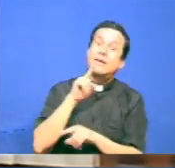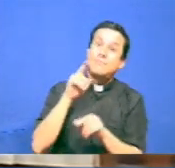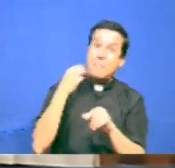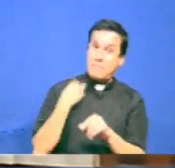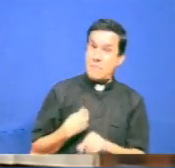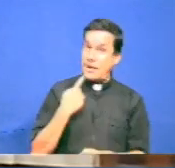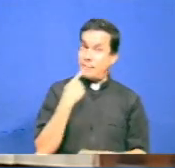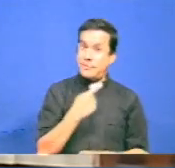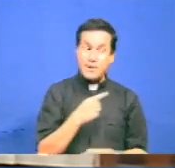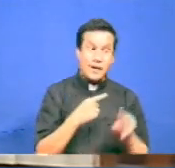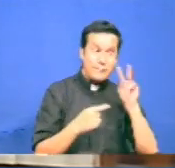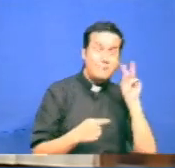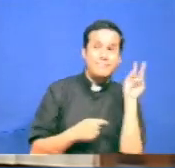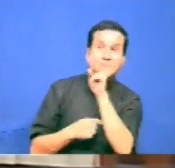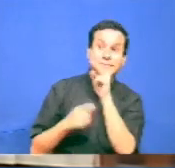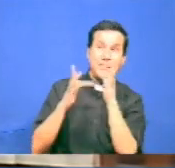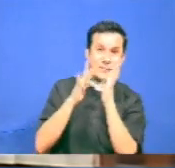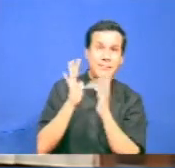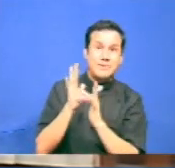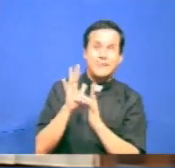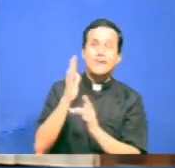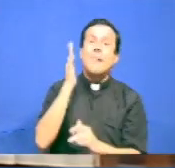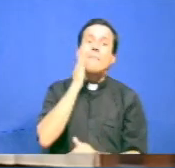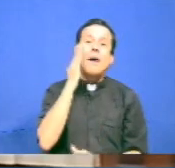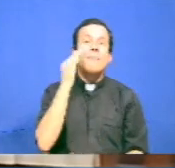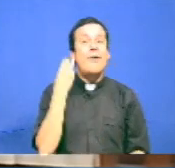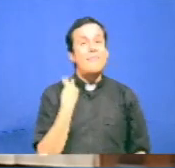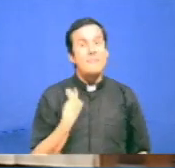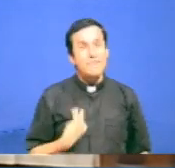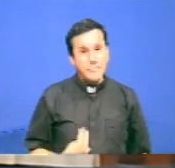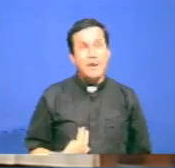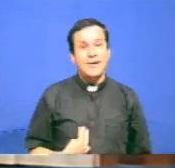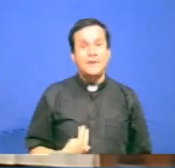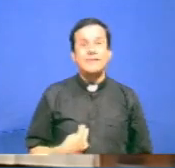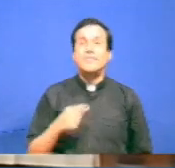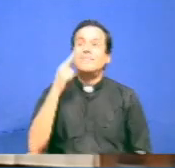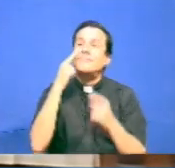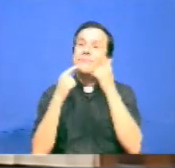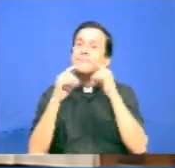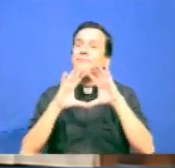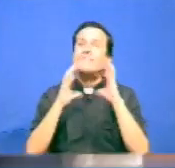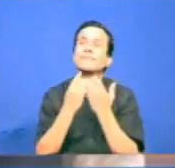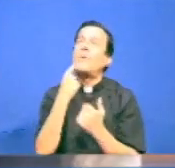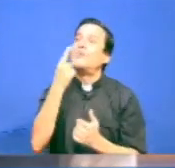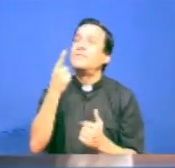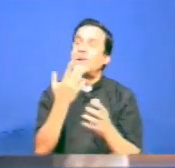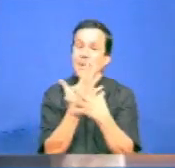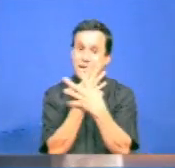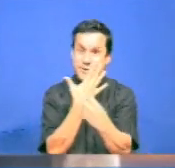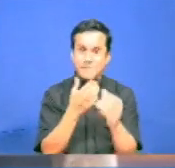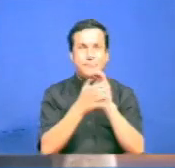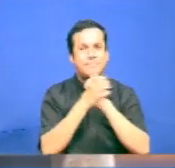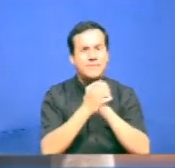mwanao. Mama huyu ni Maria ambaye tunamlilia siku zote katika unyonge wetu tukisema. Salamu